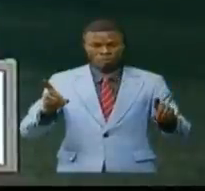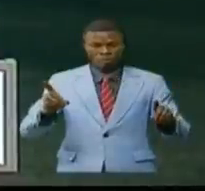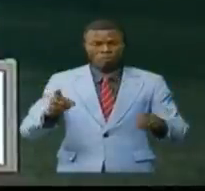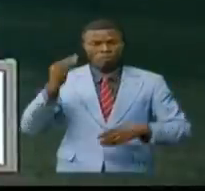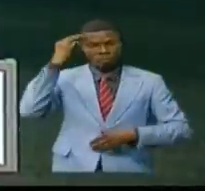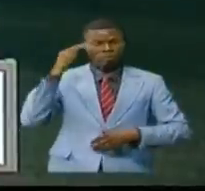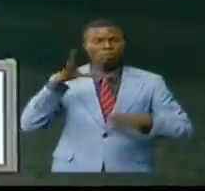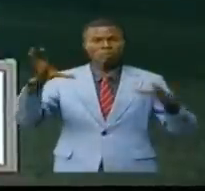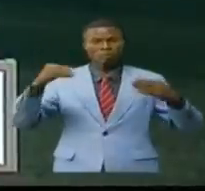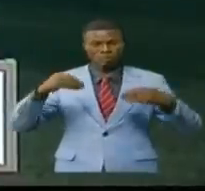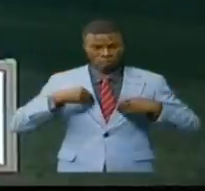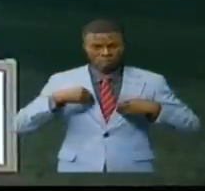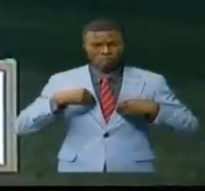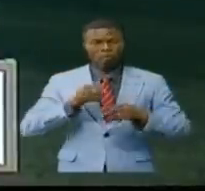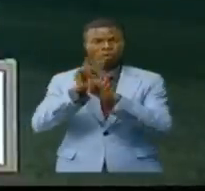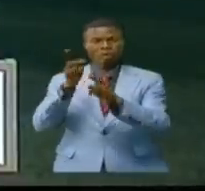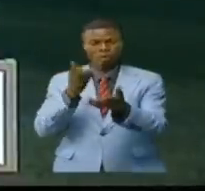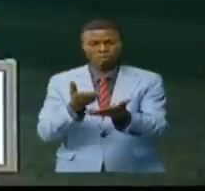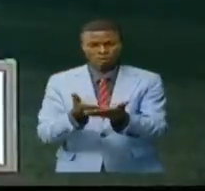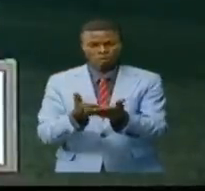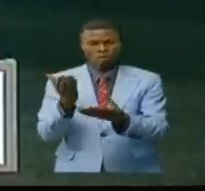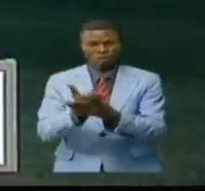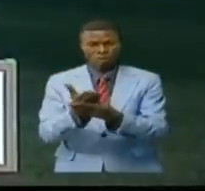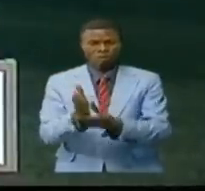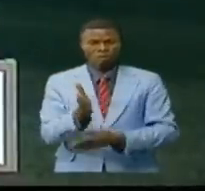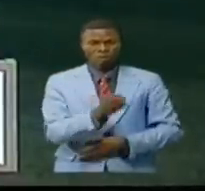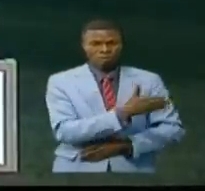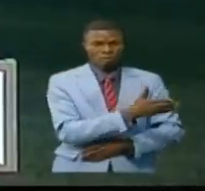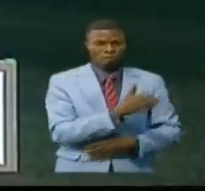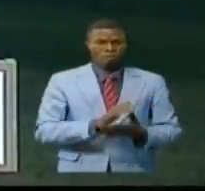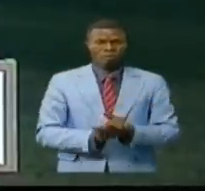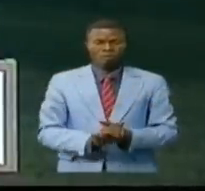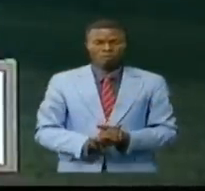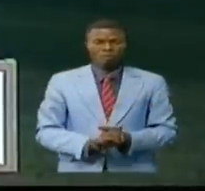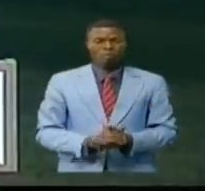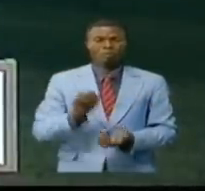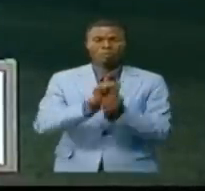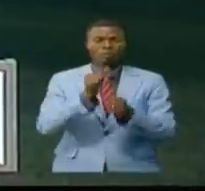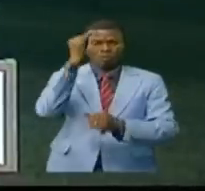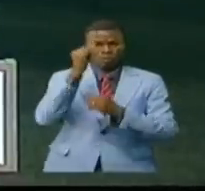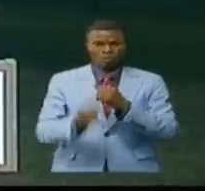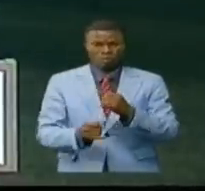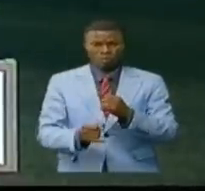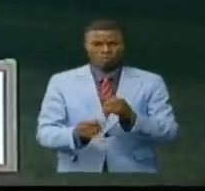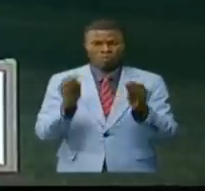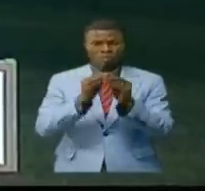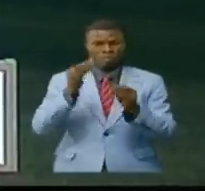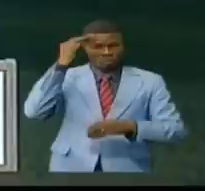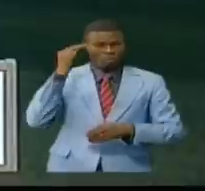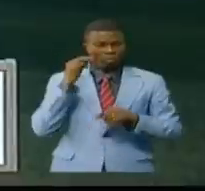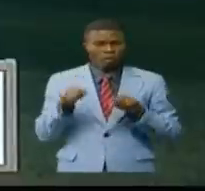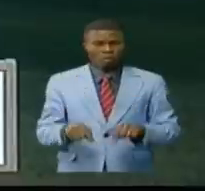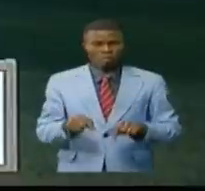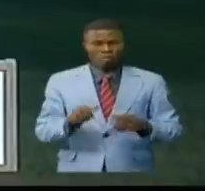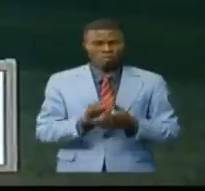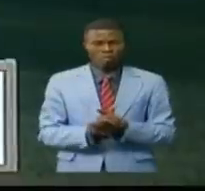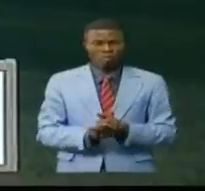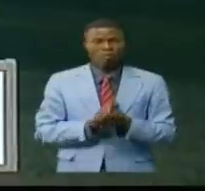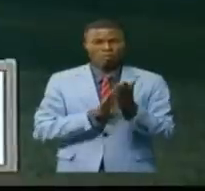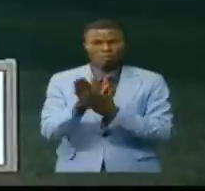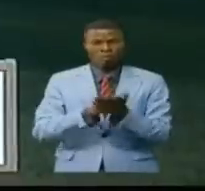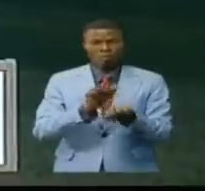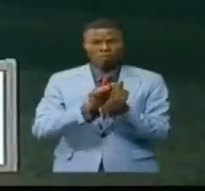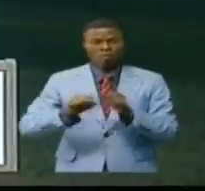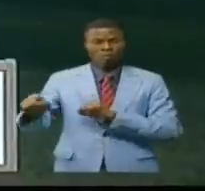le Conseil a adopté ces dossiers. Dernier chapitre du Conseil de ministres de ce jour, relatif